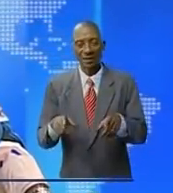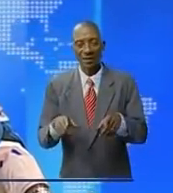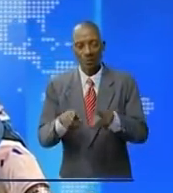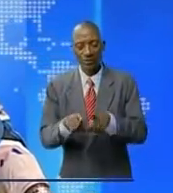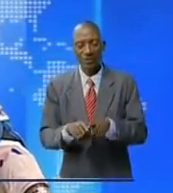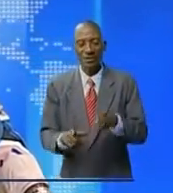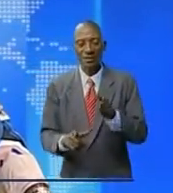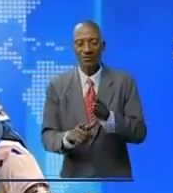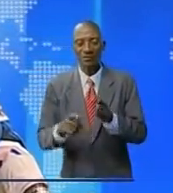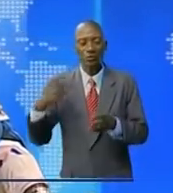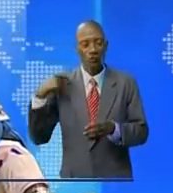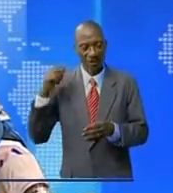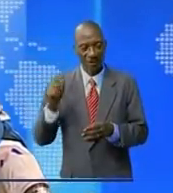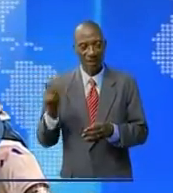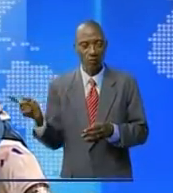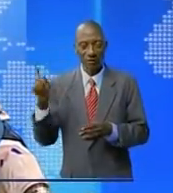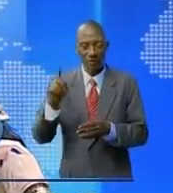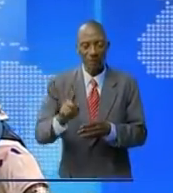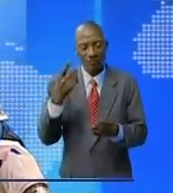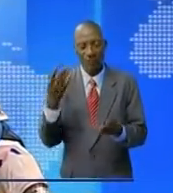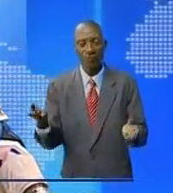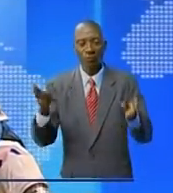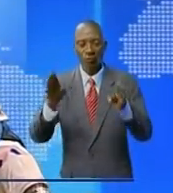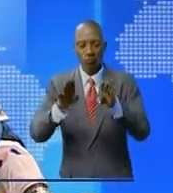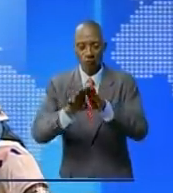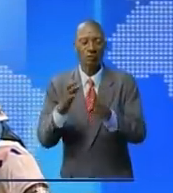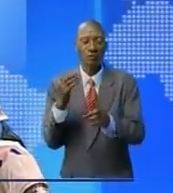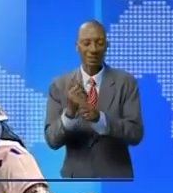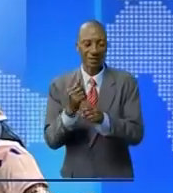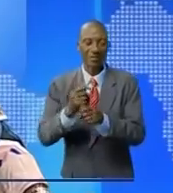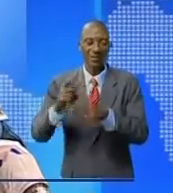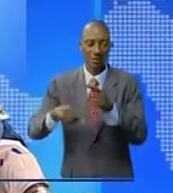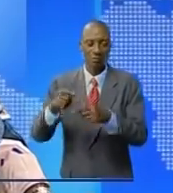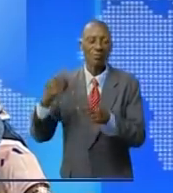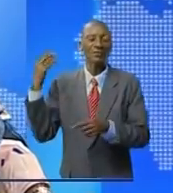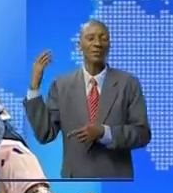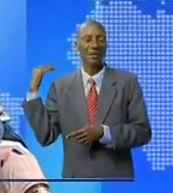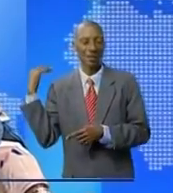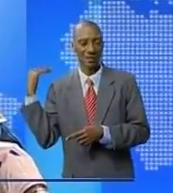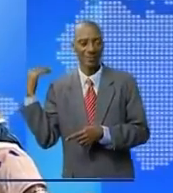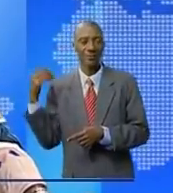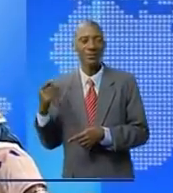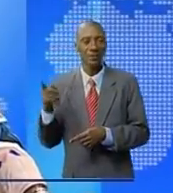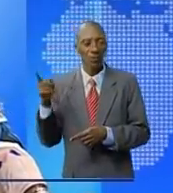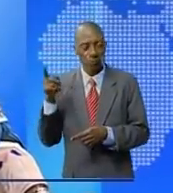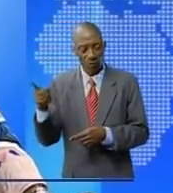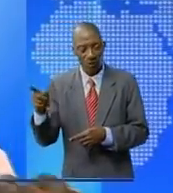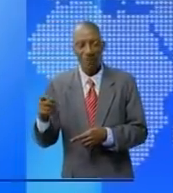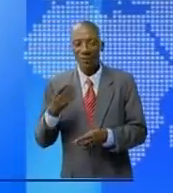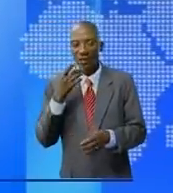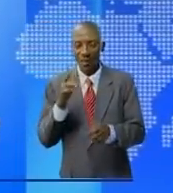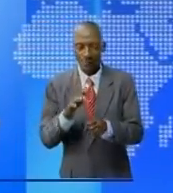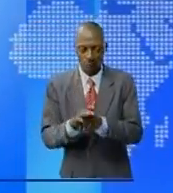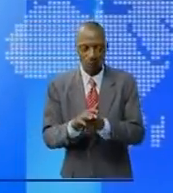clôturé les 10 travaux. Au nom de l'exécutif provincial, le vice-gouverneur a promis de veiller à l'application de toutes les